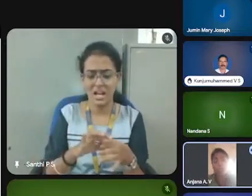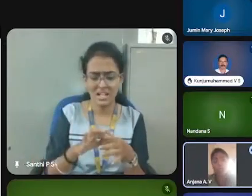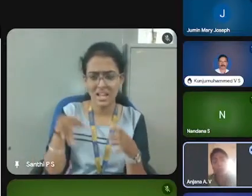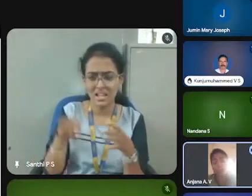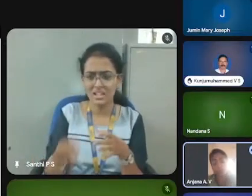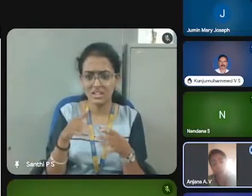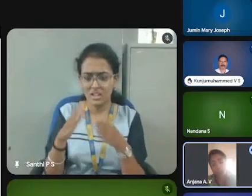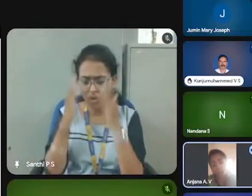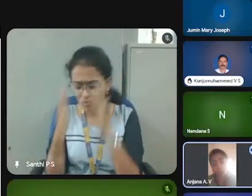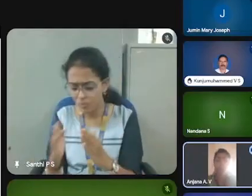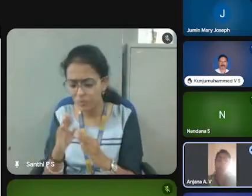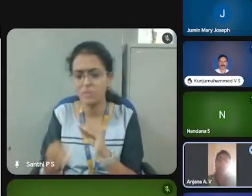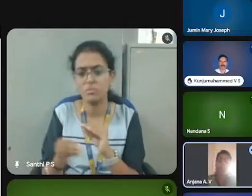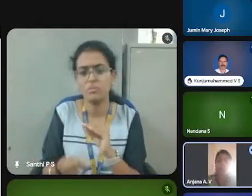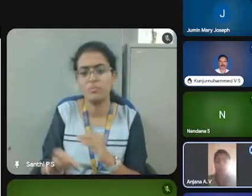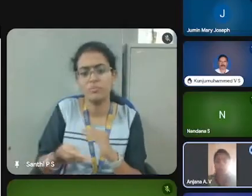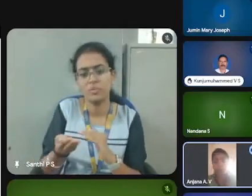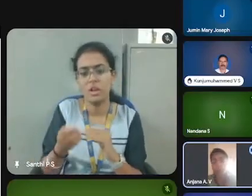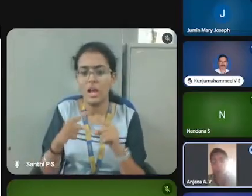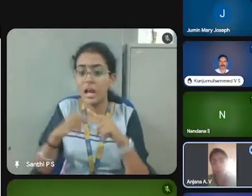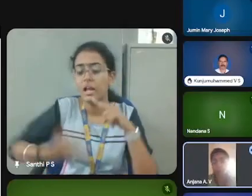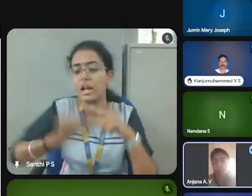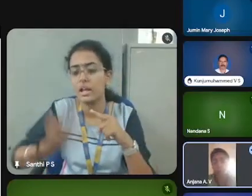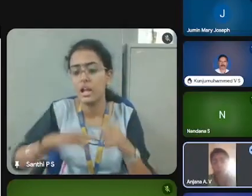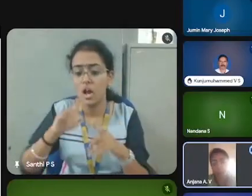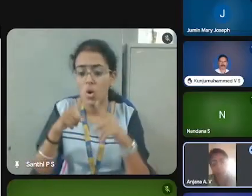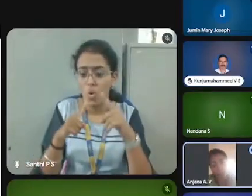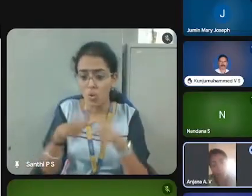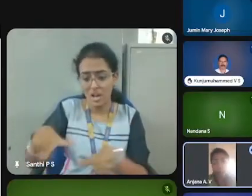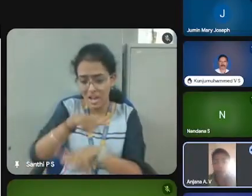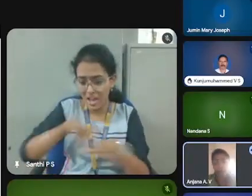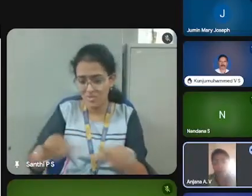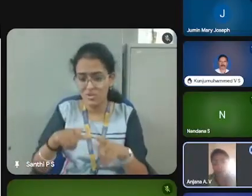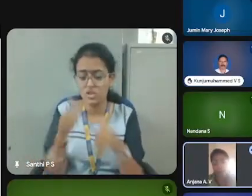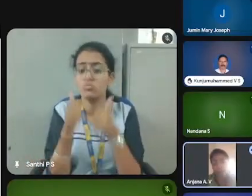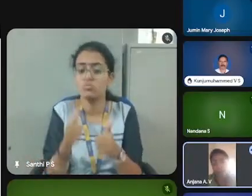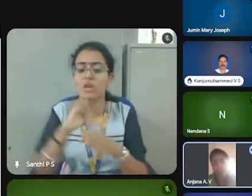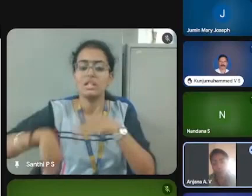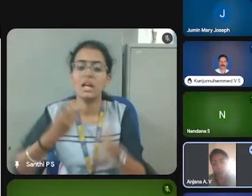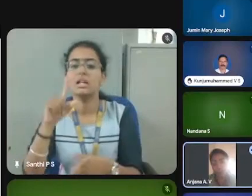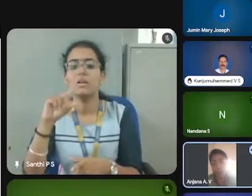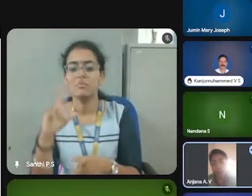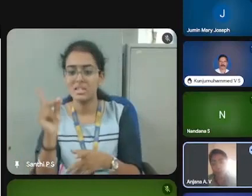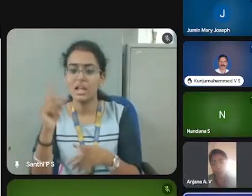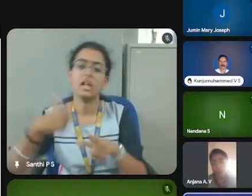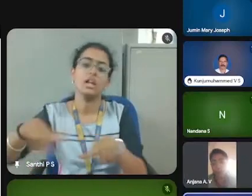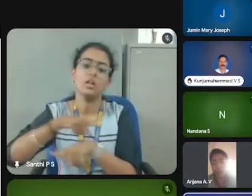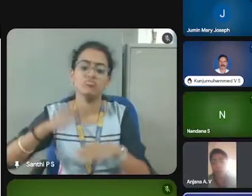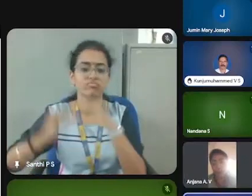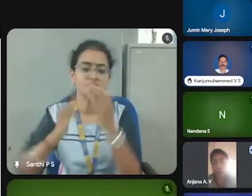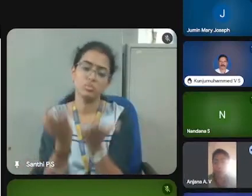ഓഫ് പ്രൊഫിഷ്യൻസി വന്നതിന് ശേഷം അടുത്ത ലാംഗ്വേജ് എക്സ്പോഷർ വരുന്നതായിരിക്കും നല്ലത്. ഓക്കെ മാം,